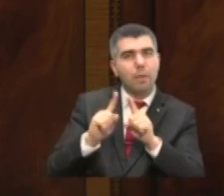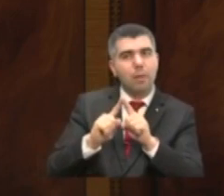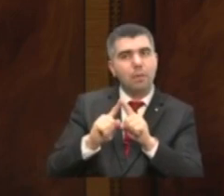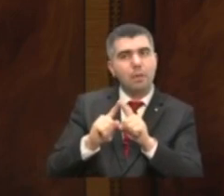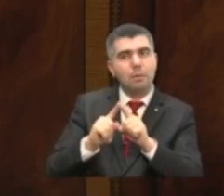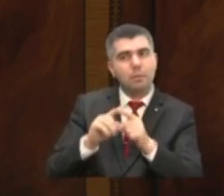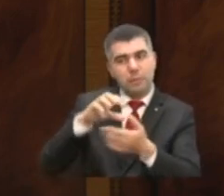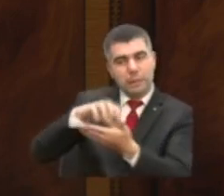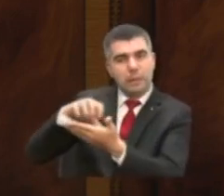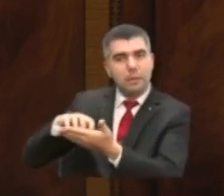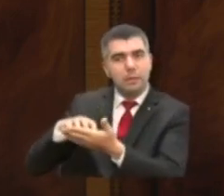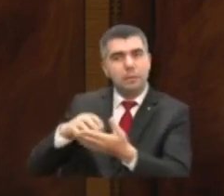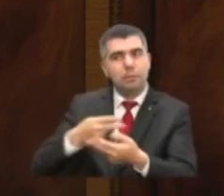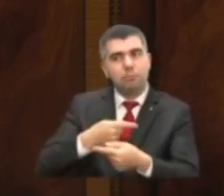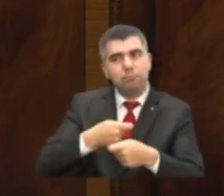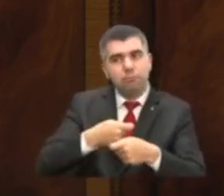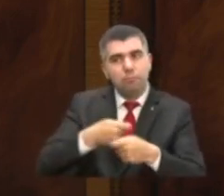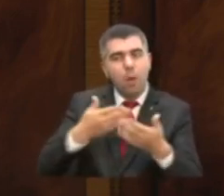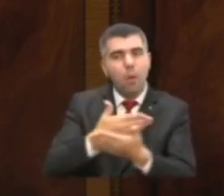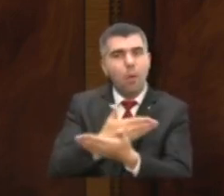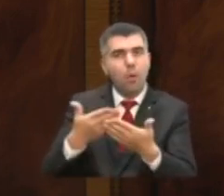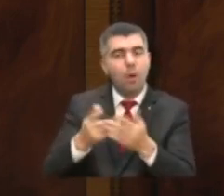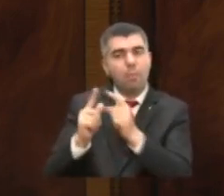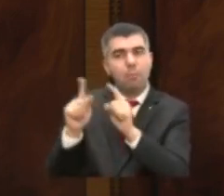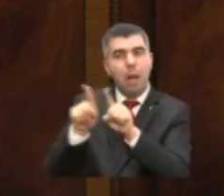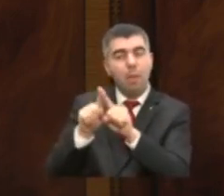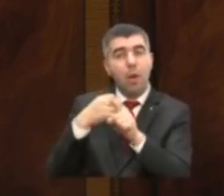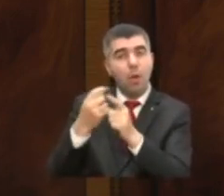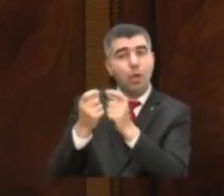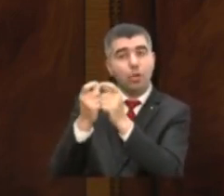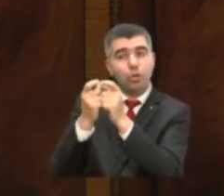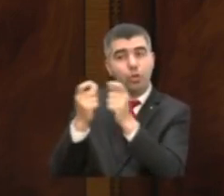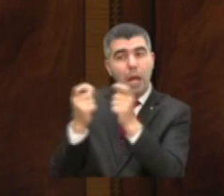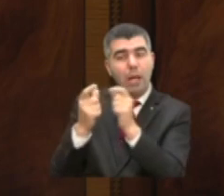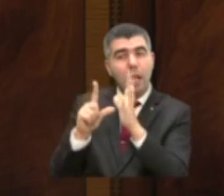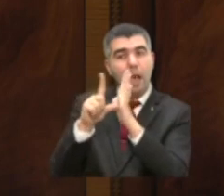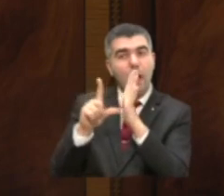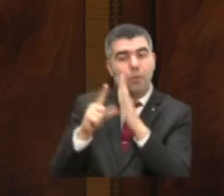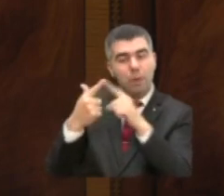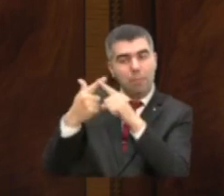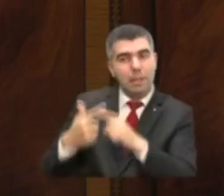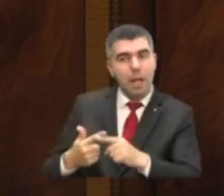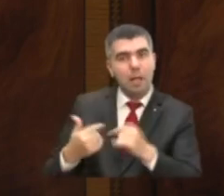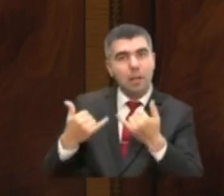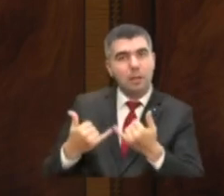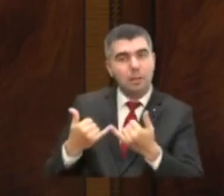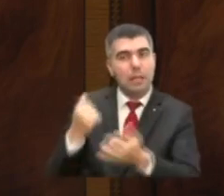العدل للثروة. عندما نضع على المقاولات في مشروع قانون المالية الحالي